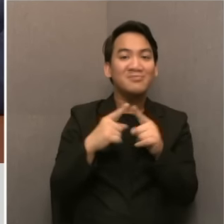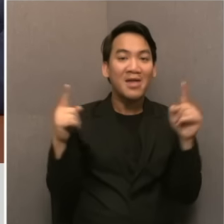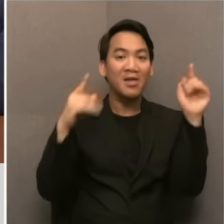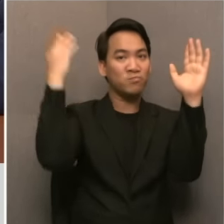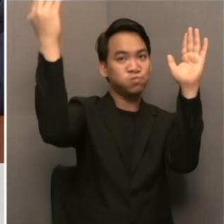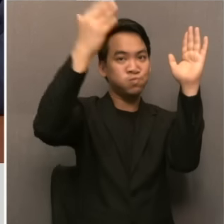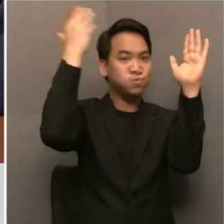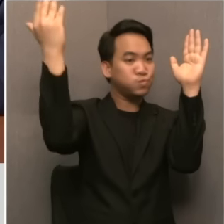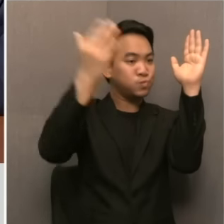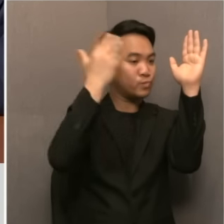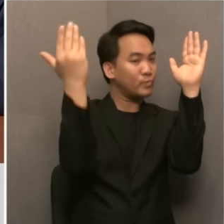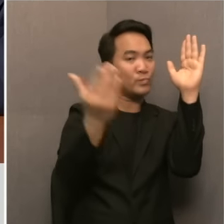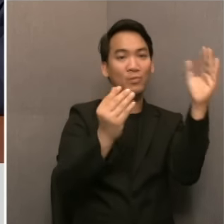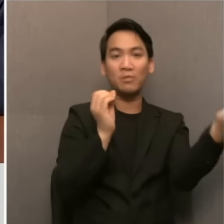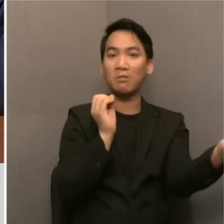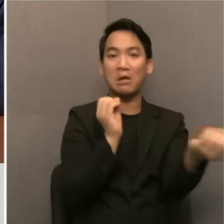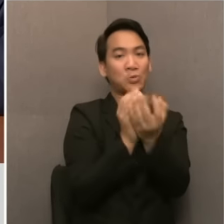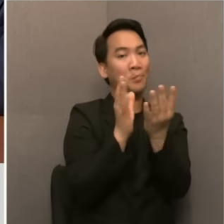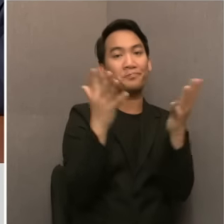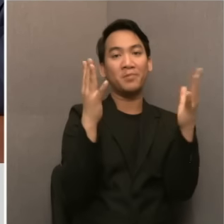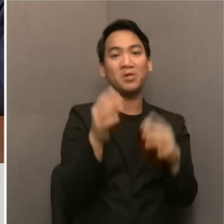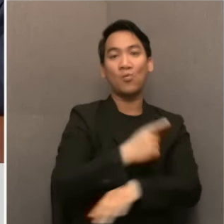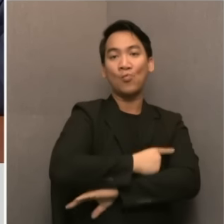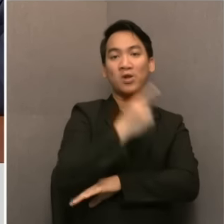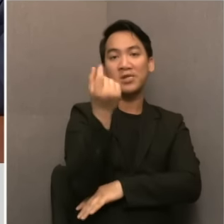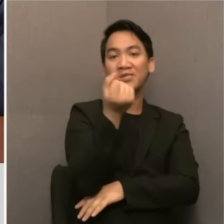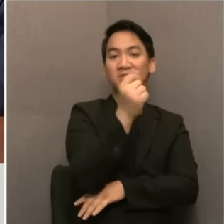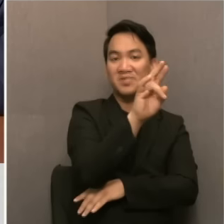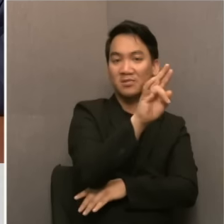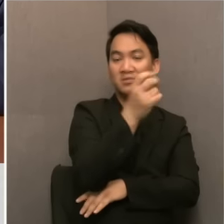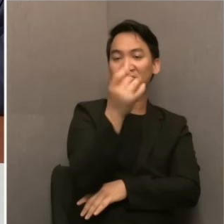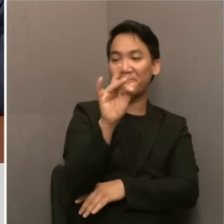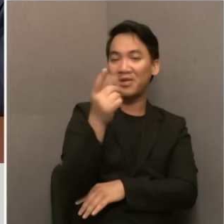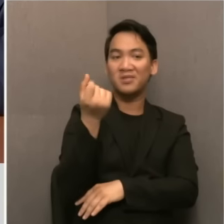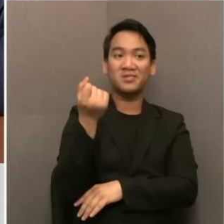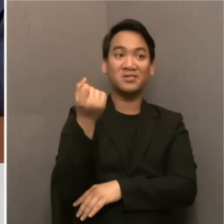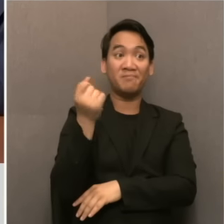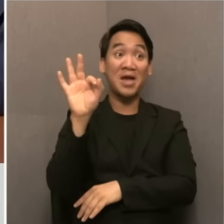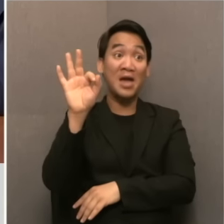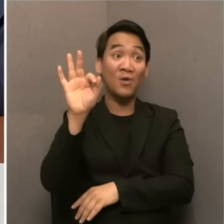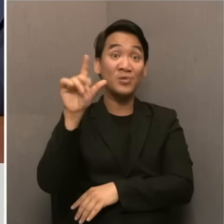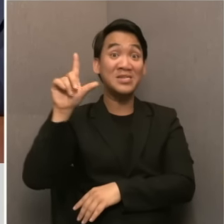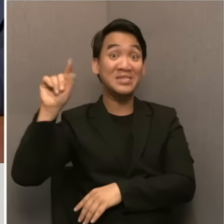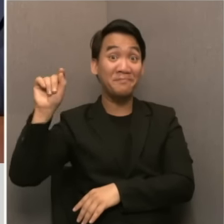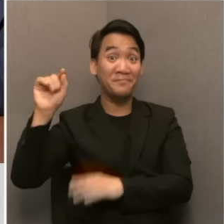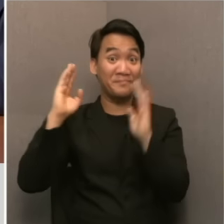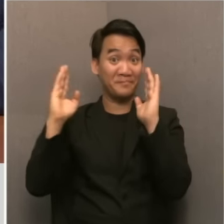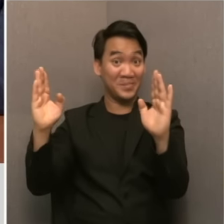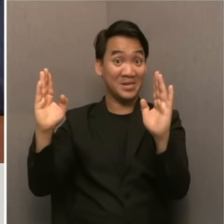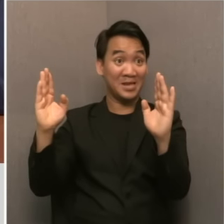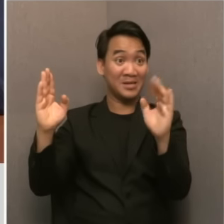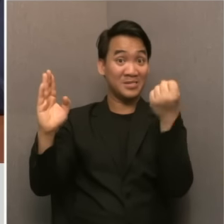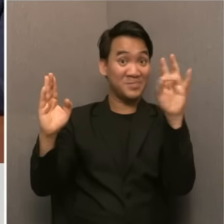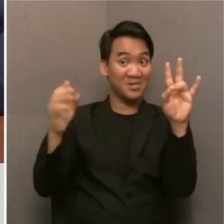แน่นอน แต่ถ้าเกิดว่าดูเนี่ยก็คือ17 18 19 20เนี่ยฝนจะหนักขึ้นถ้าเกิดเทียบกับตั้งแต่14ถึง18เนาะเพราะว่